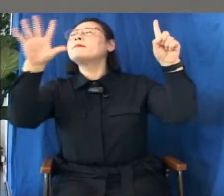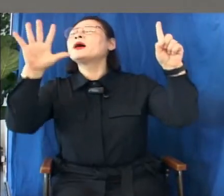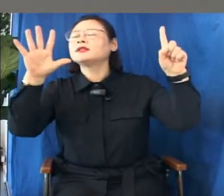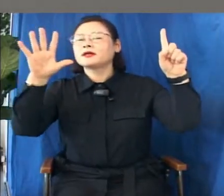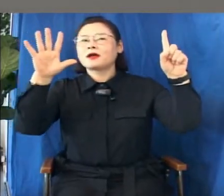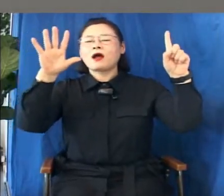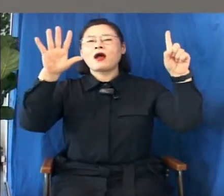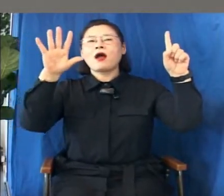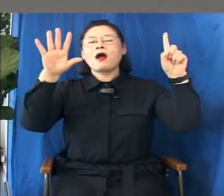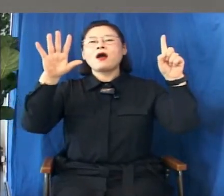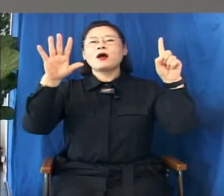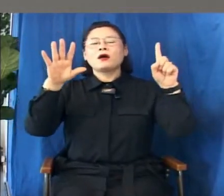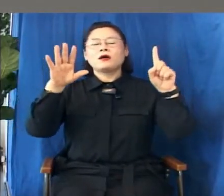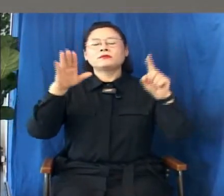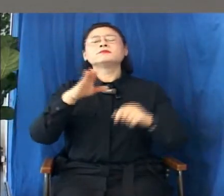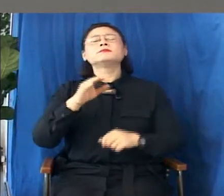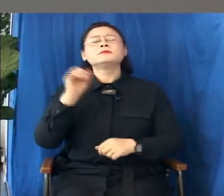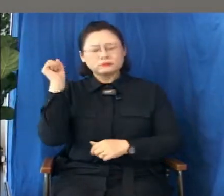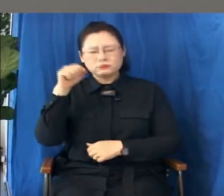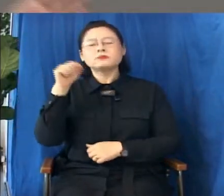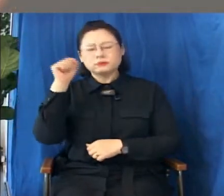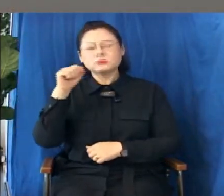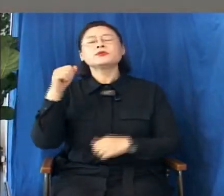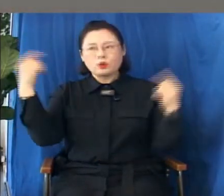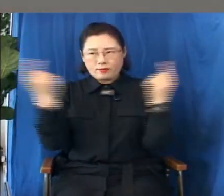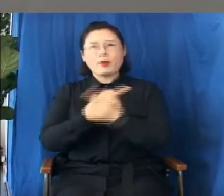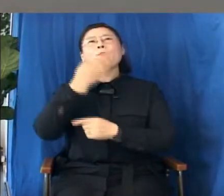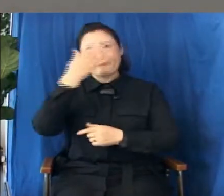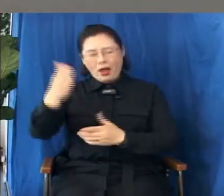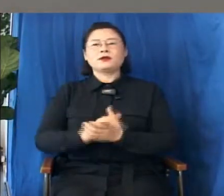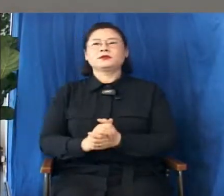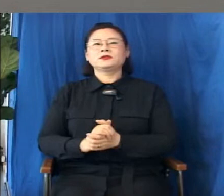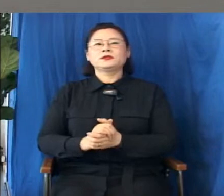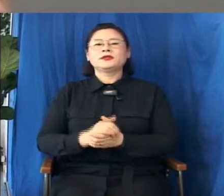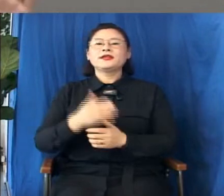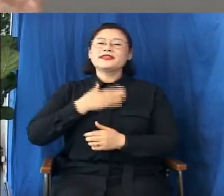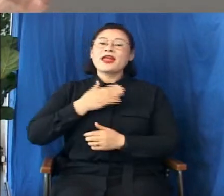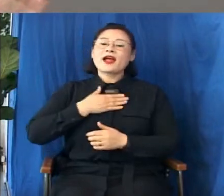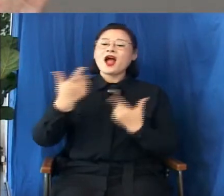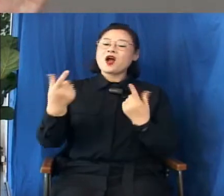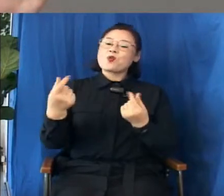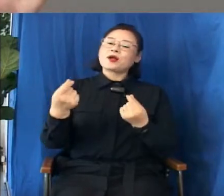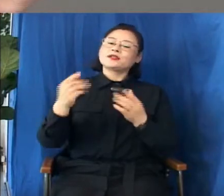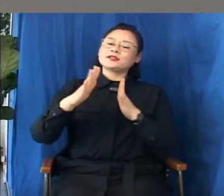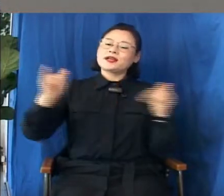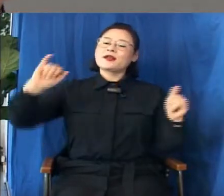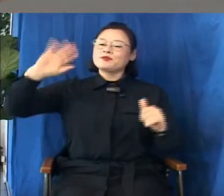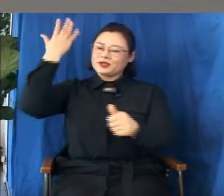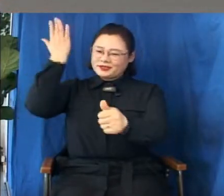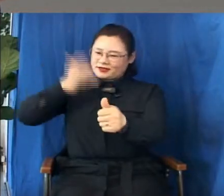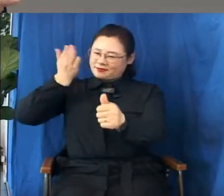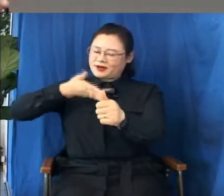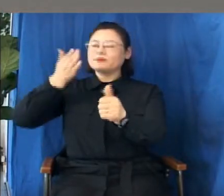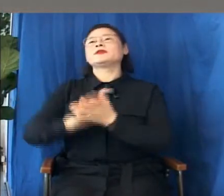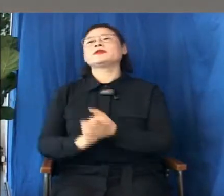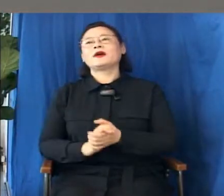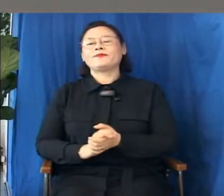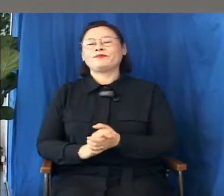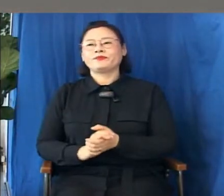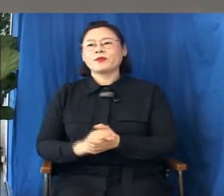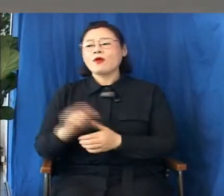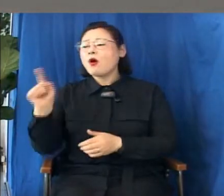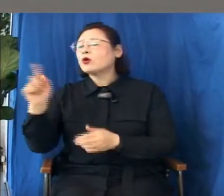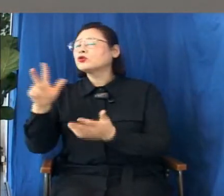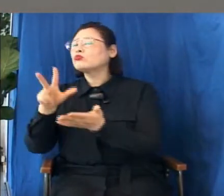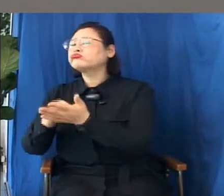될 줄로 믿습니다. 막 문제를 가지고 와서 부부간에 이제 막 갈등